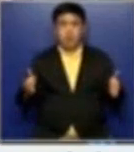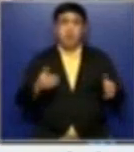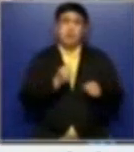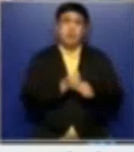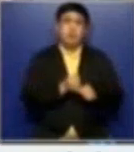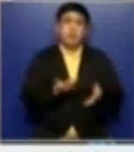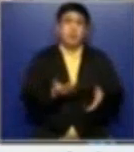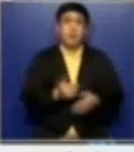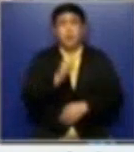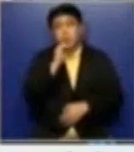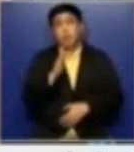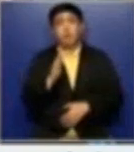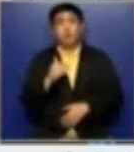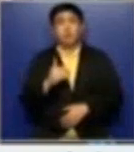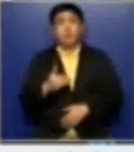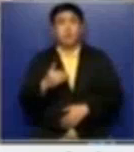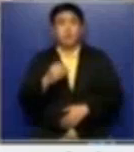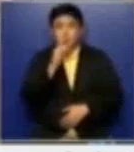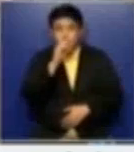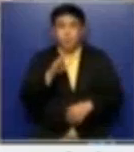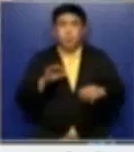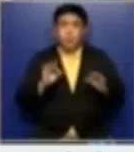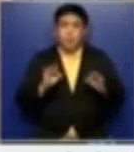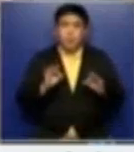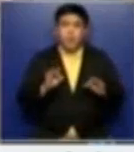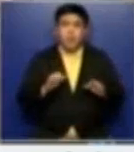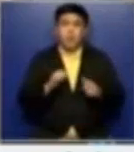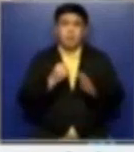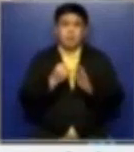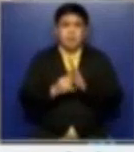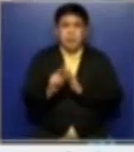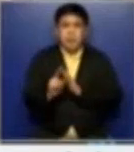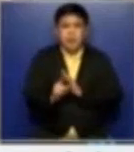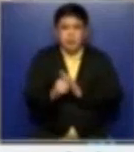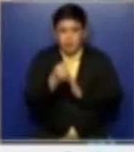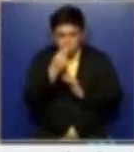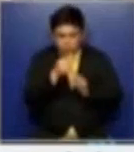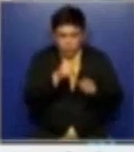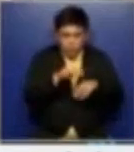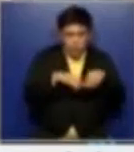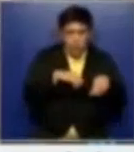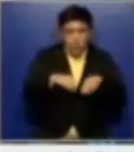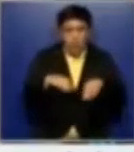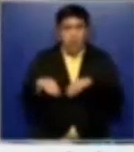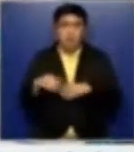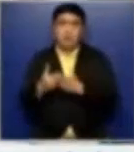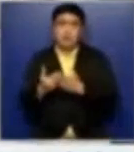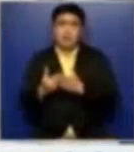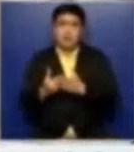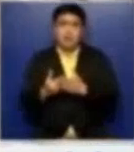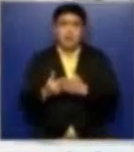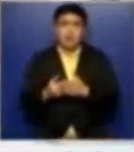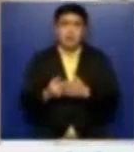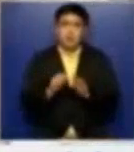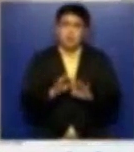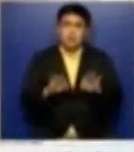ก็อวดแล้วด้วยผมเห็นด้วยแต่มันผิดปกติตรงไหนผมยกตัวอย่างนี่คือการจัดงบประมาณที่เฟ้อฟ้า